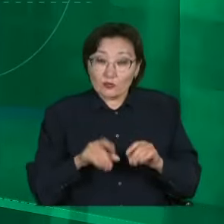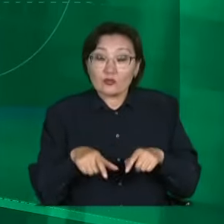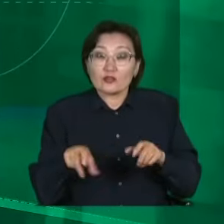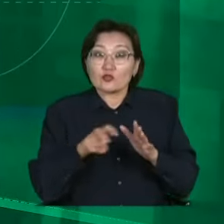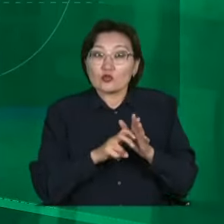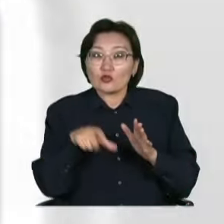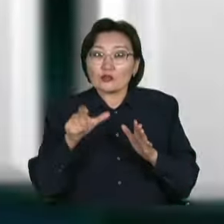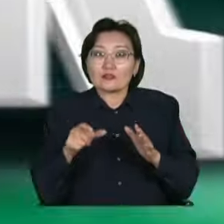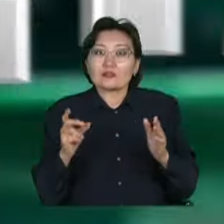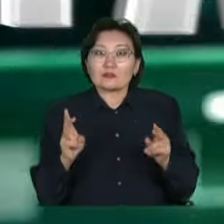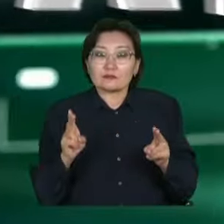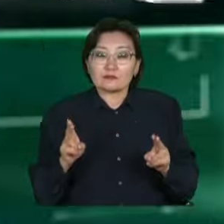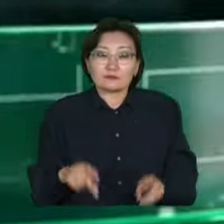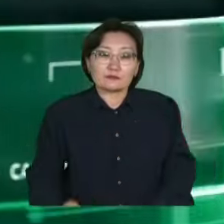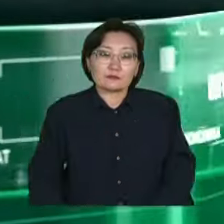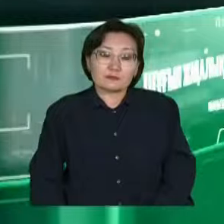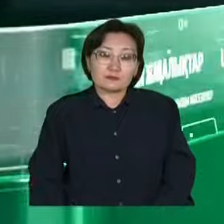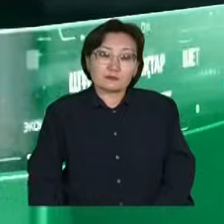кім?